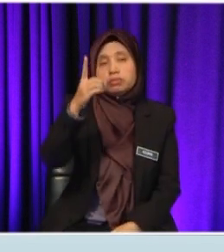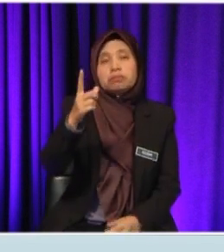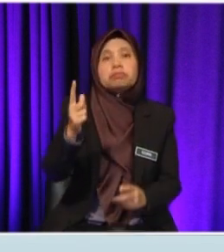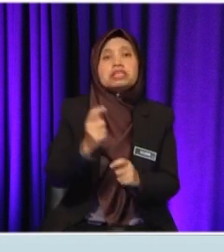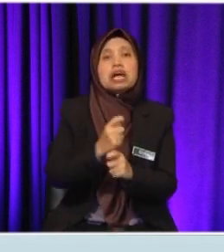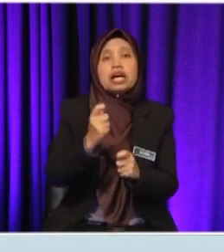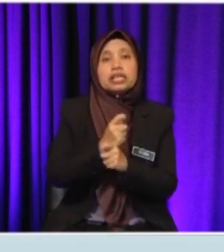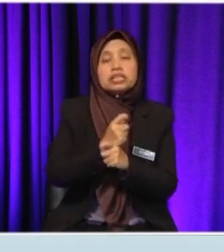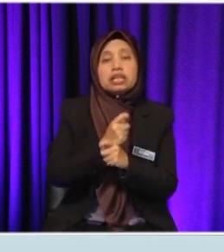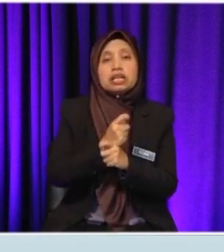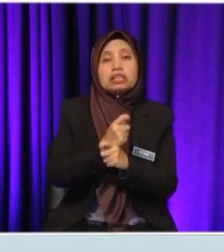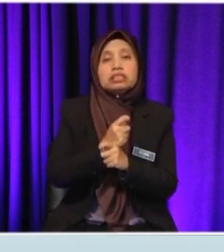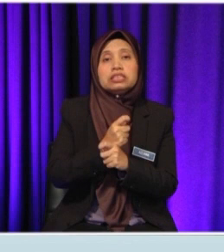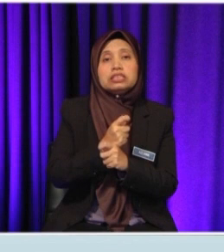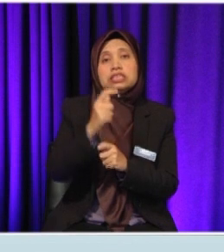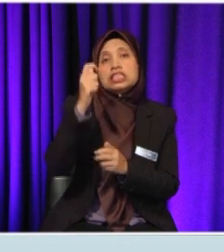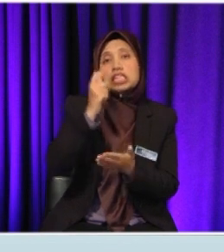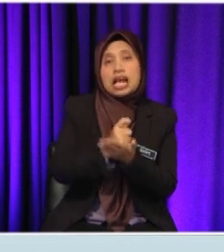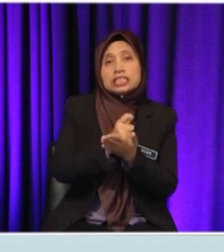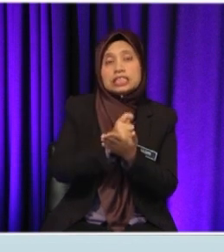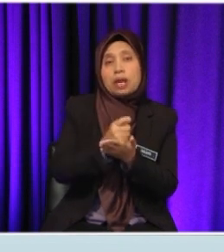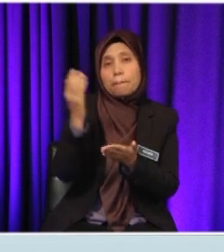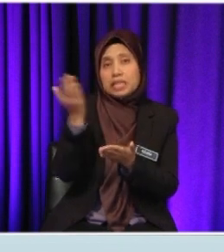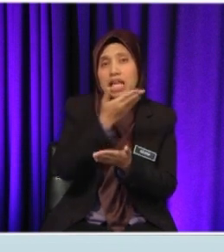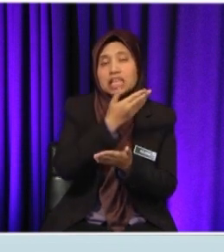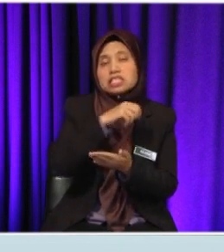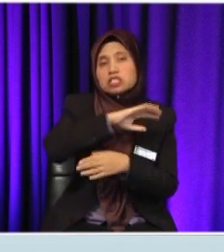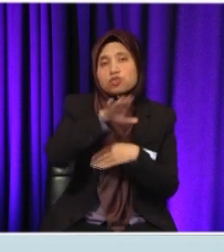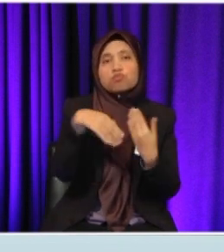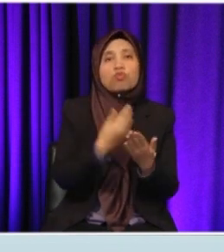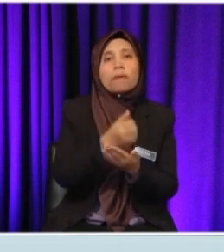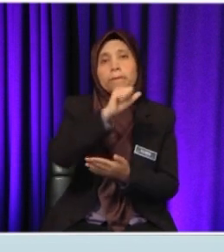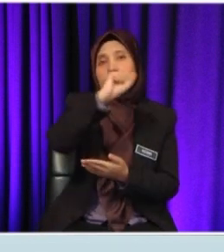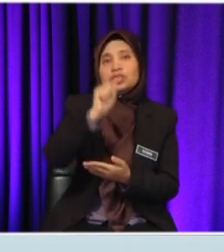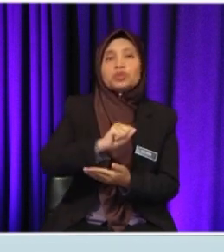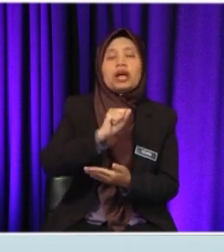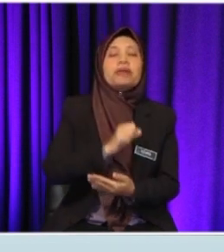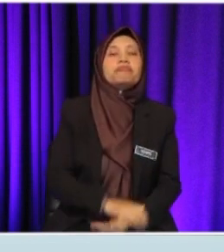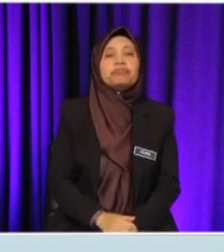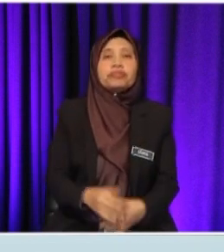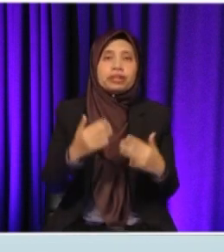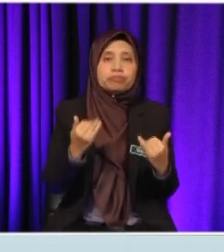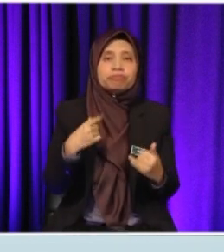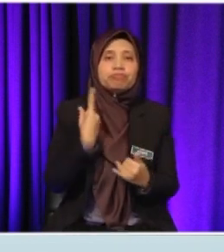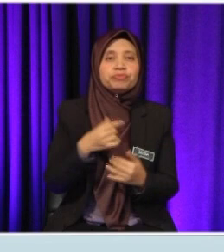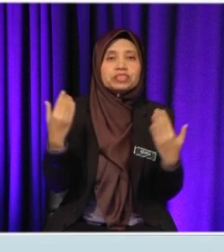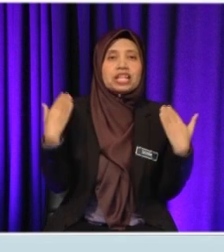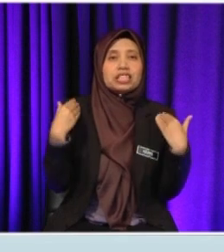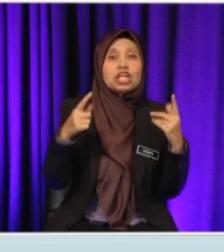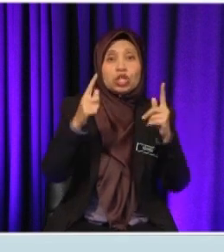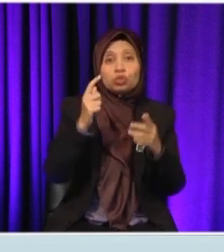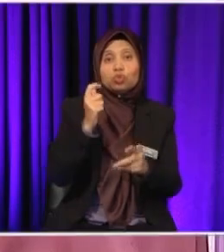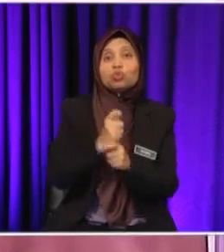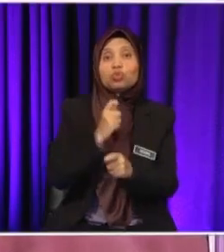sesama, tegas menangkis segala persoalan. Okey, sekarang. Okey. Okey, kita ada tugasan untuk murid-murid.